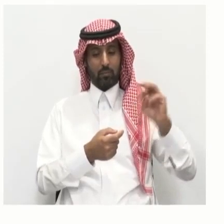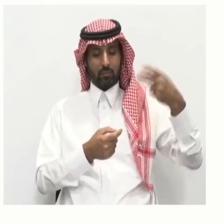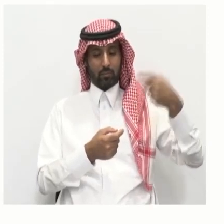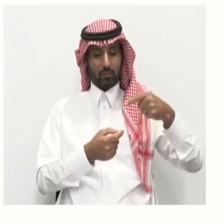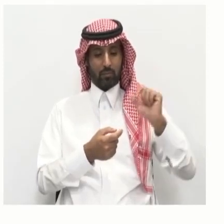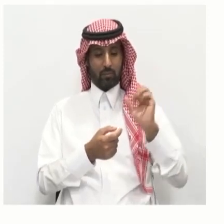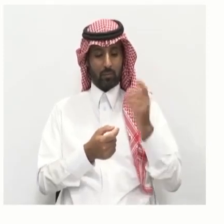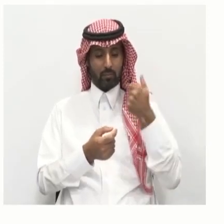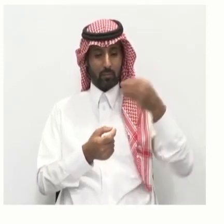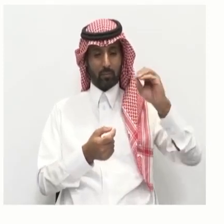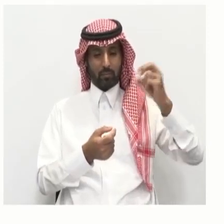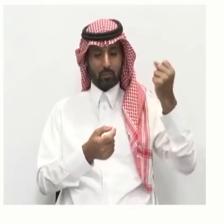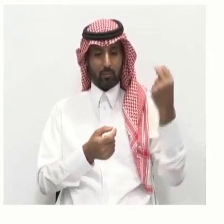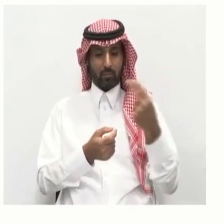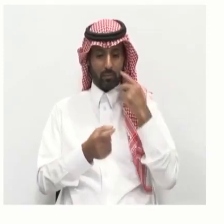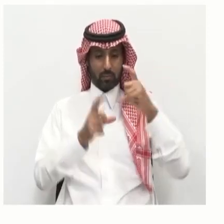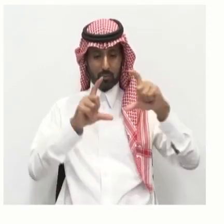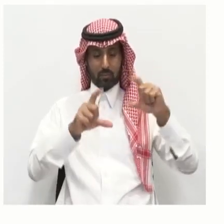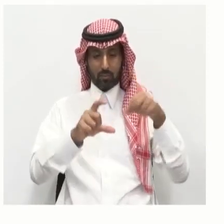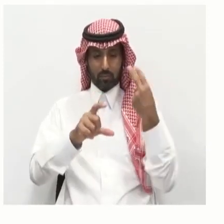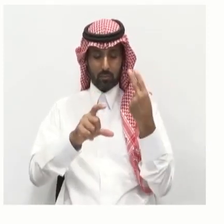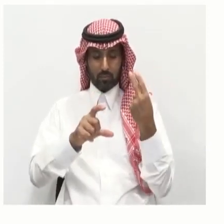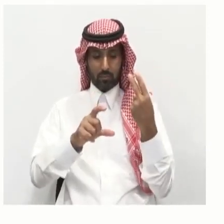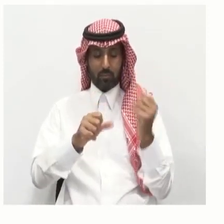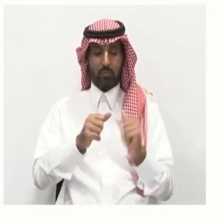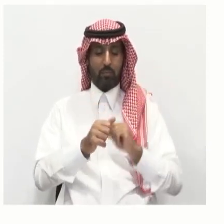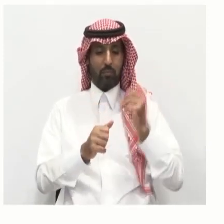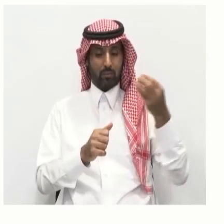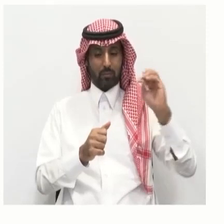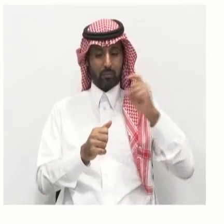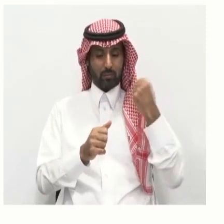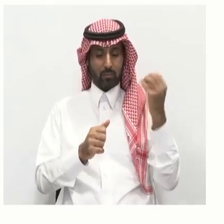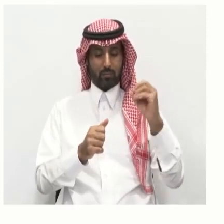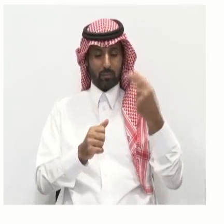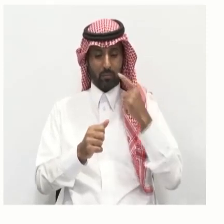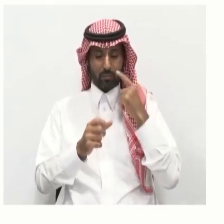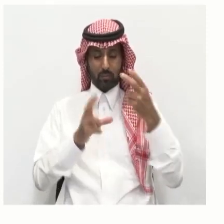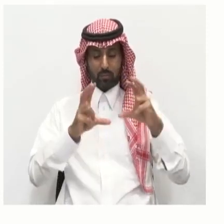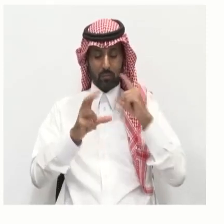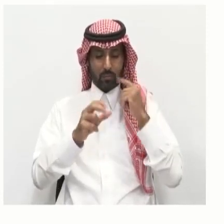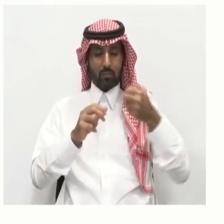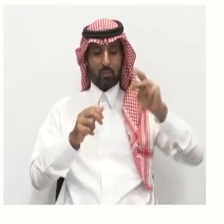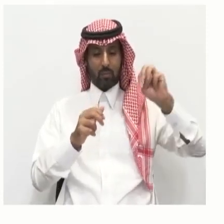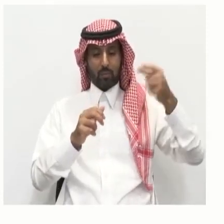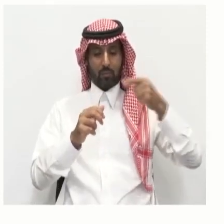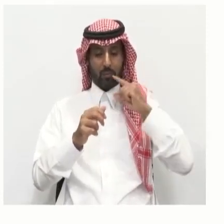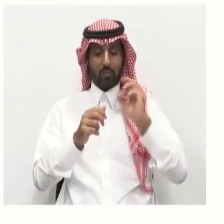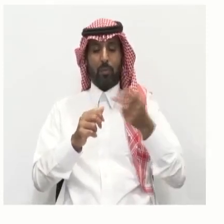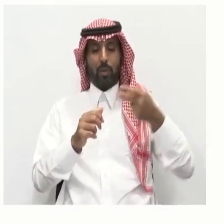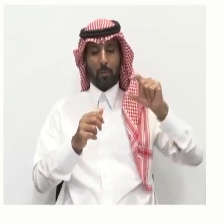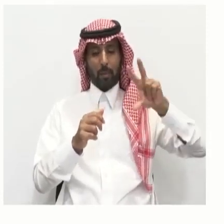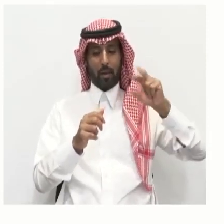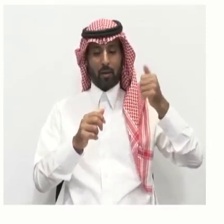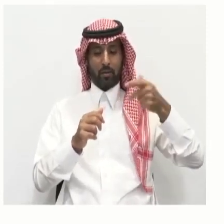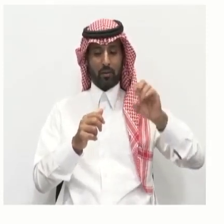جي ا اتش الكل 2 هيدروكسيد رمزه اوش والمغنيسيوم رمزه امجي لاجل